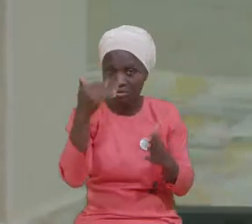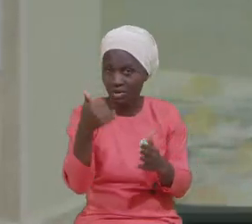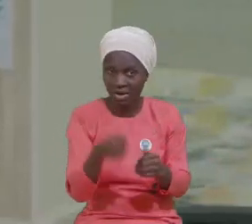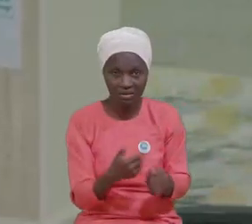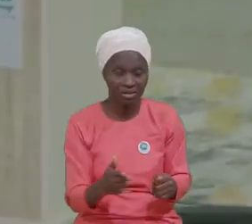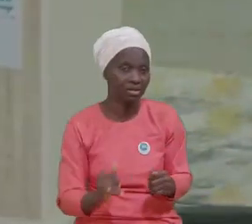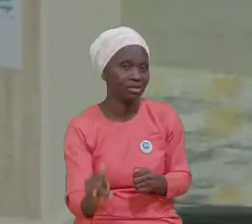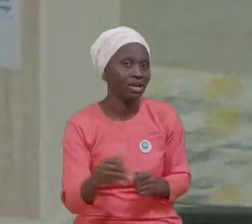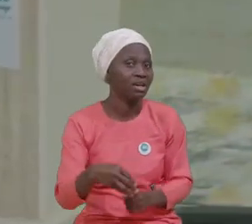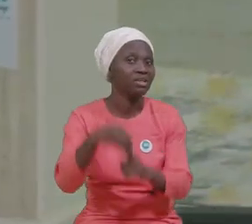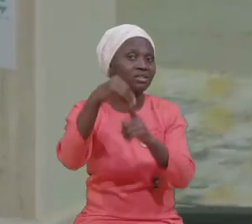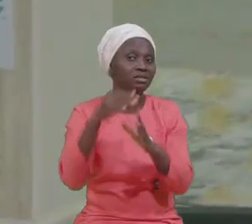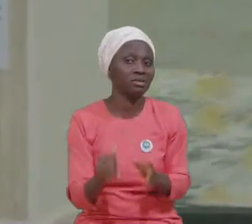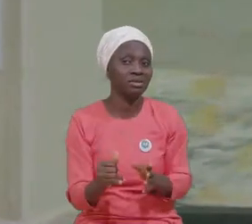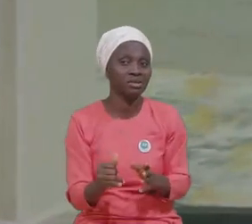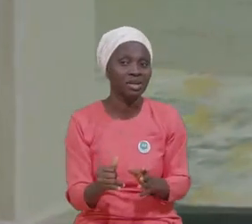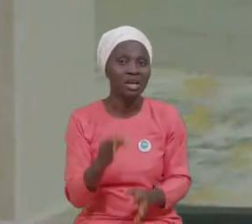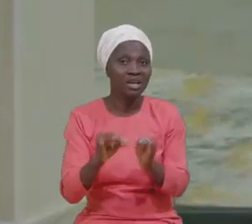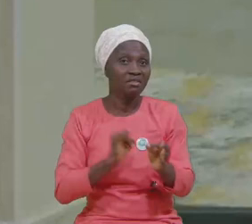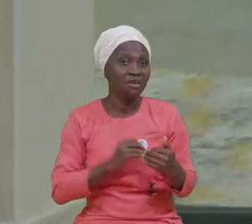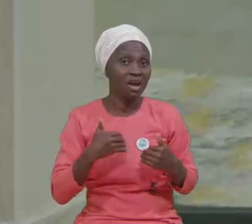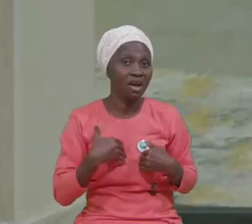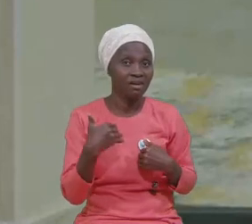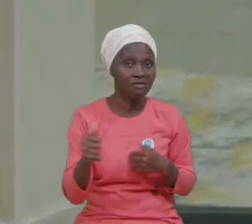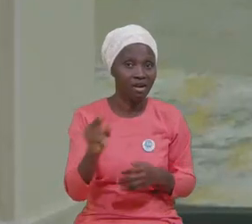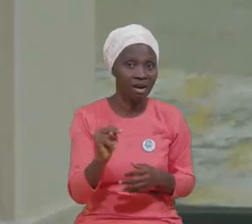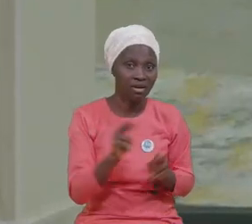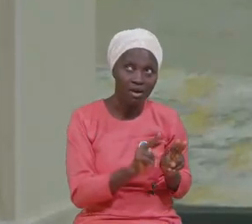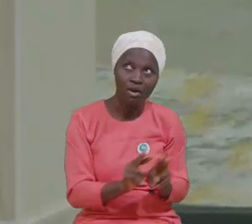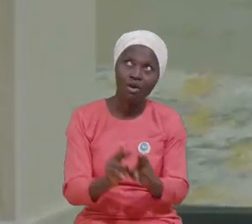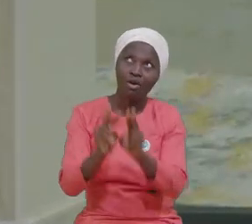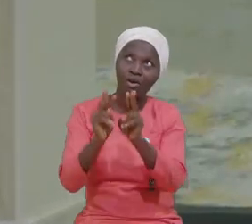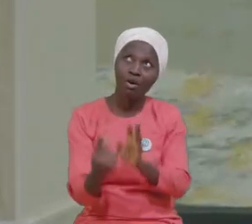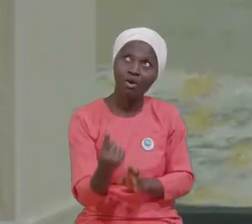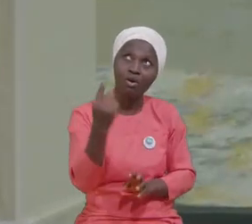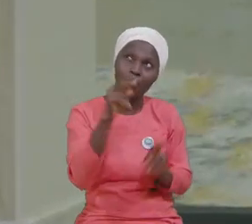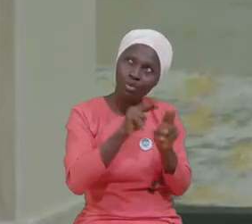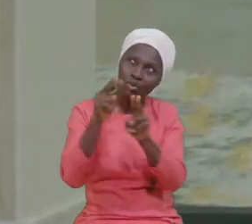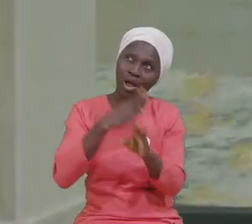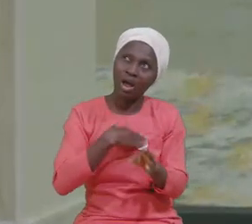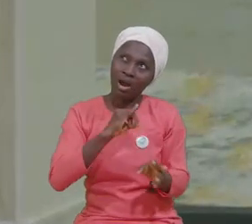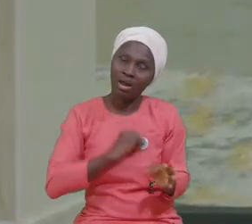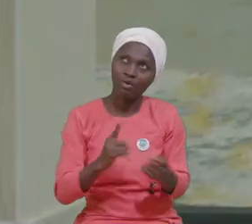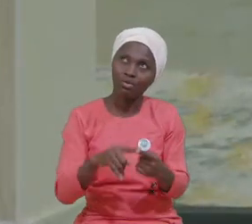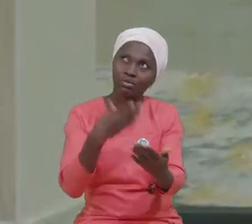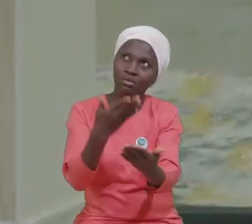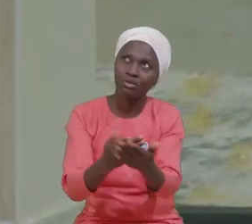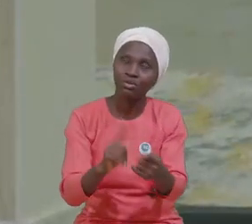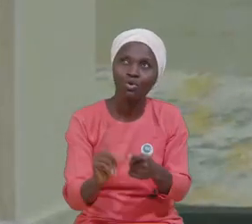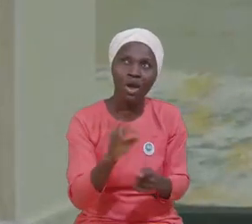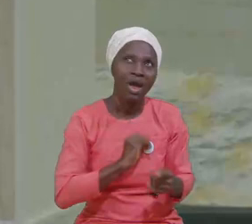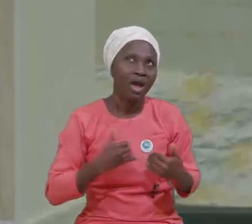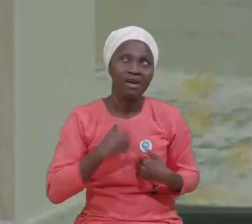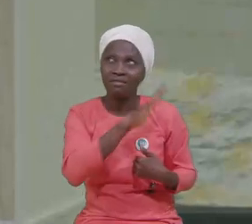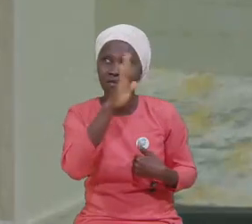rien. En particulier, si j'ai un regard élevé et je veux aller